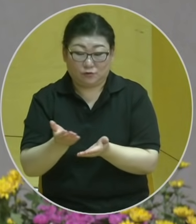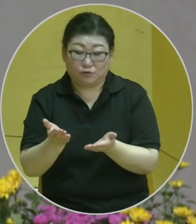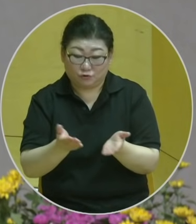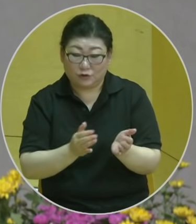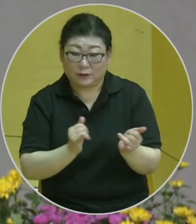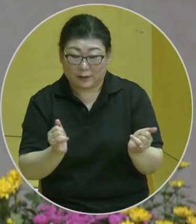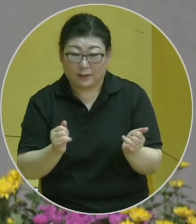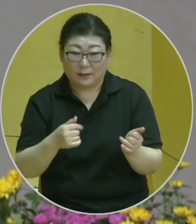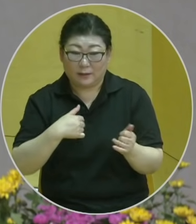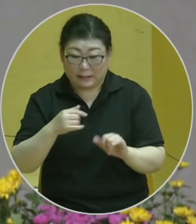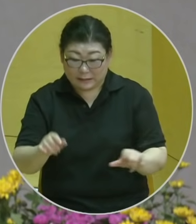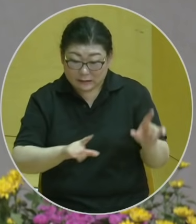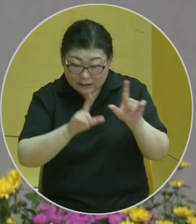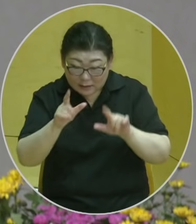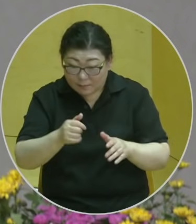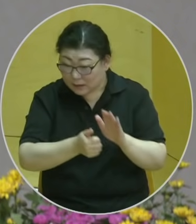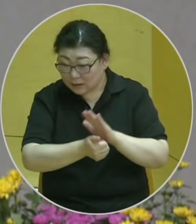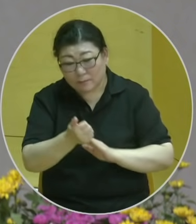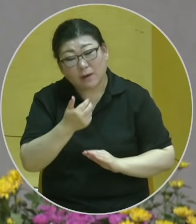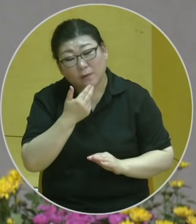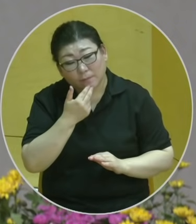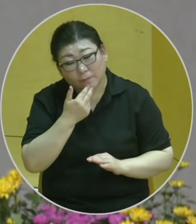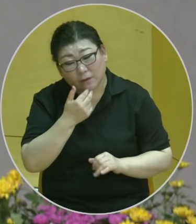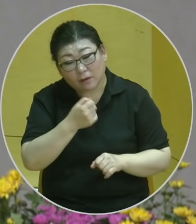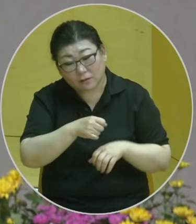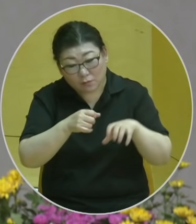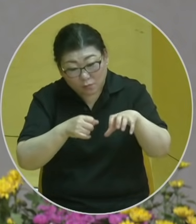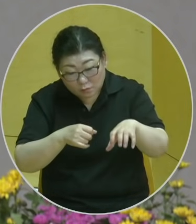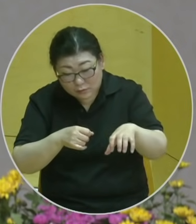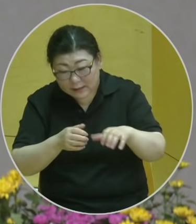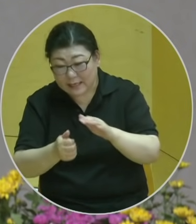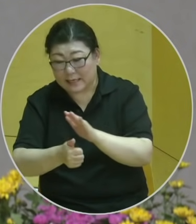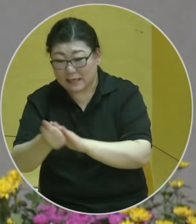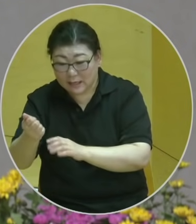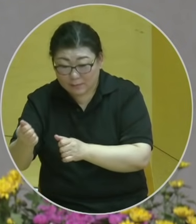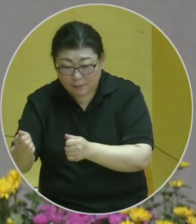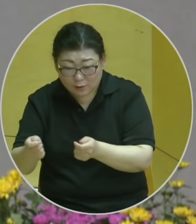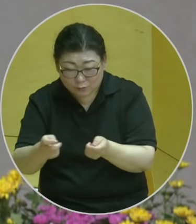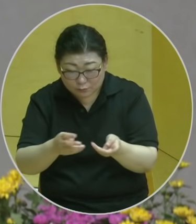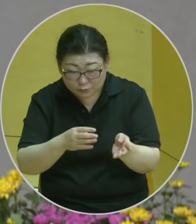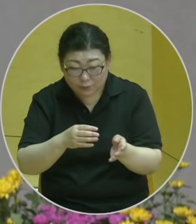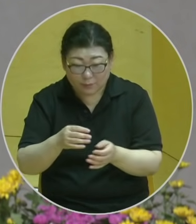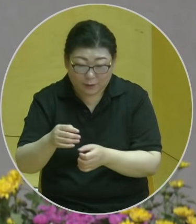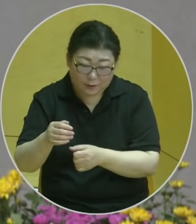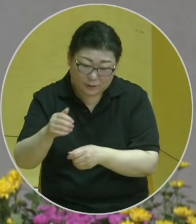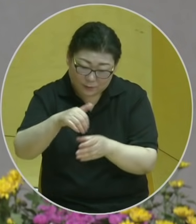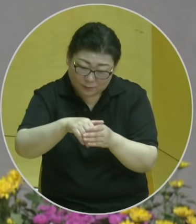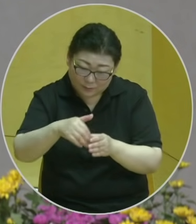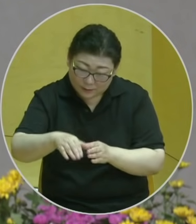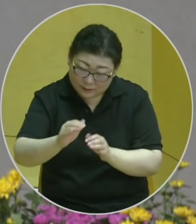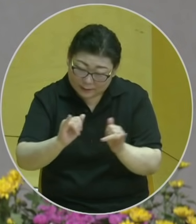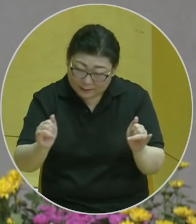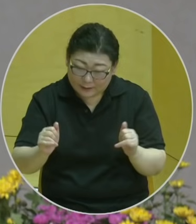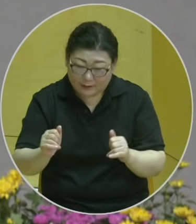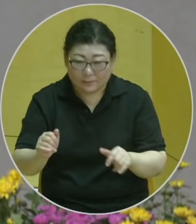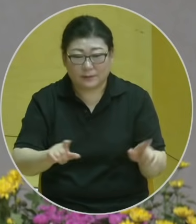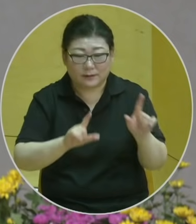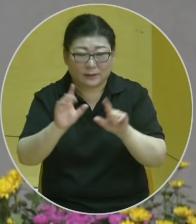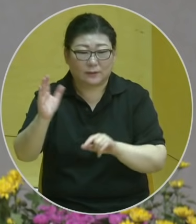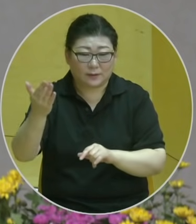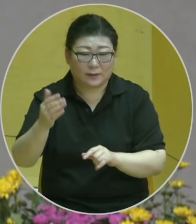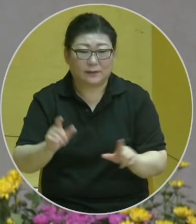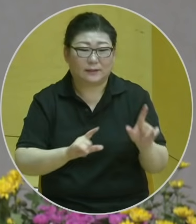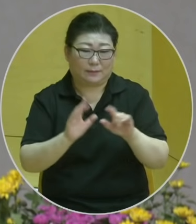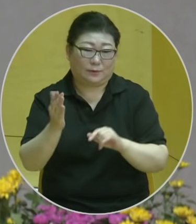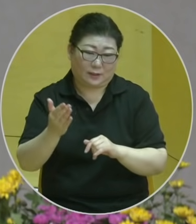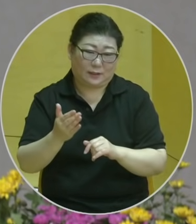내 인생 속에는 희망이 없다고 하는 곳에 희망을 뿌리면서 갈 수 있는 그런 인생과 삶이 되는 여러분들이 되시기를